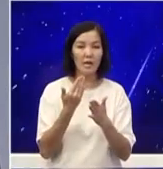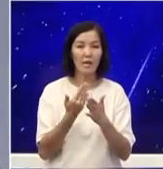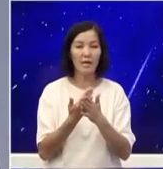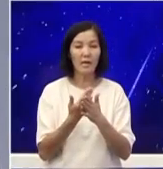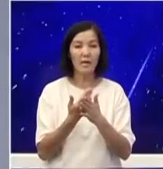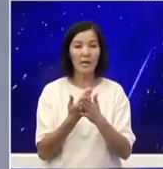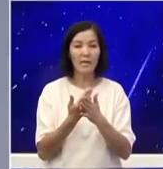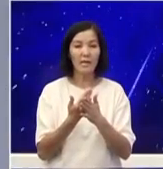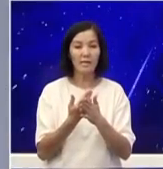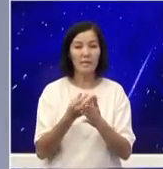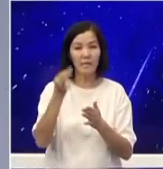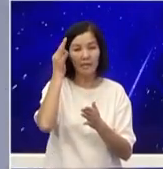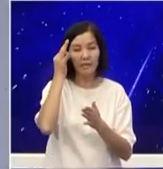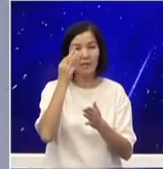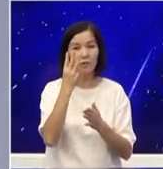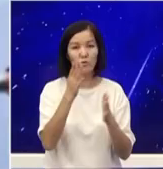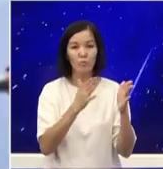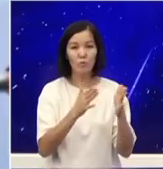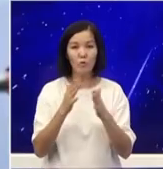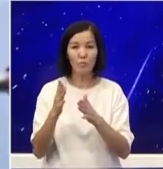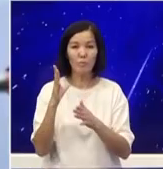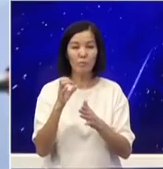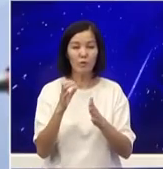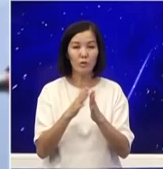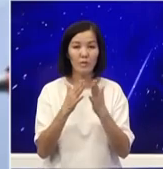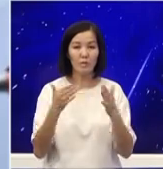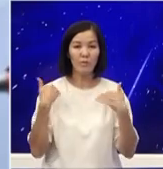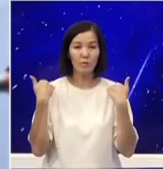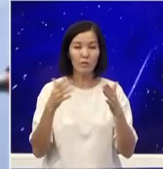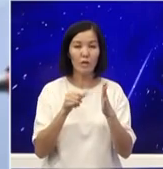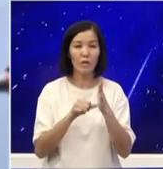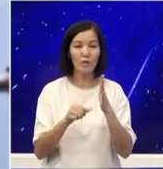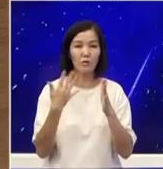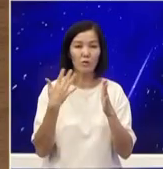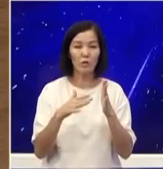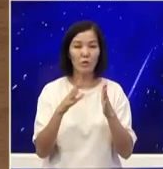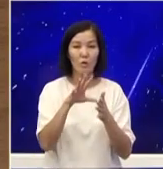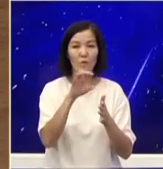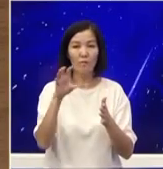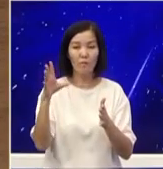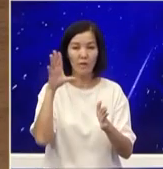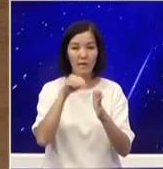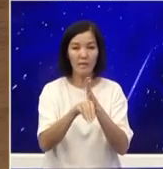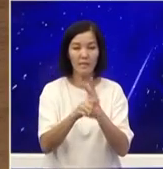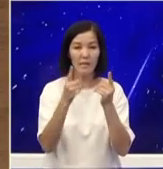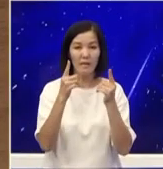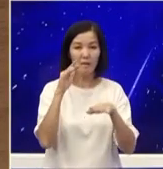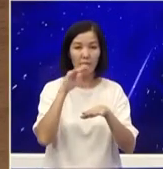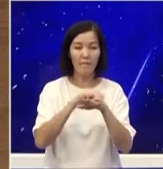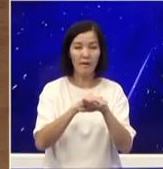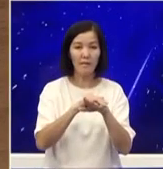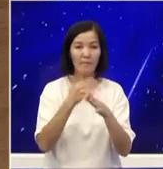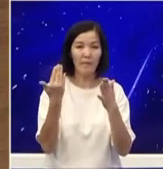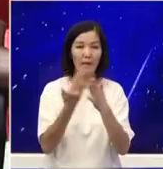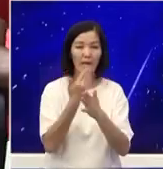иелері естеліктер атты 3 бөлімнен тұрады. 500 данамен шыққан, ішіне 650-ден аса сурет енгізілген. Тың деректер мен көркем